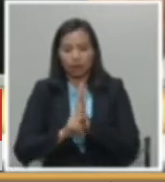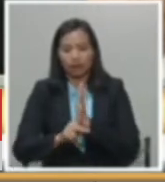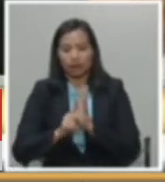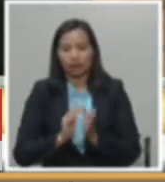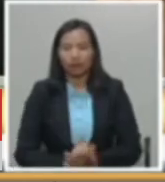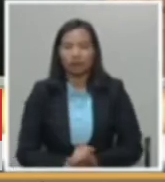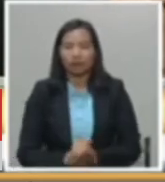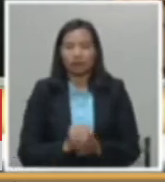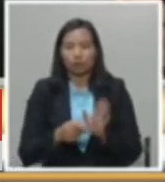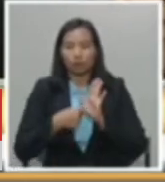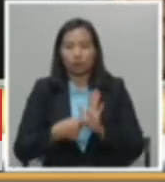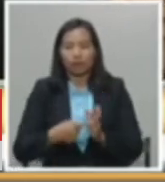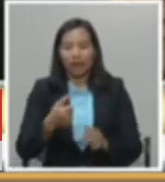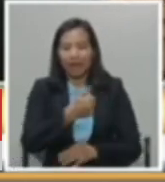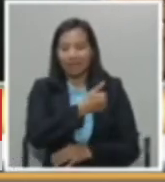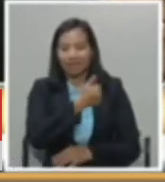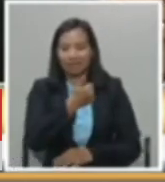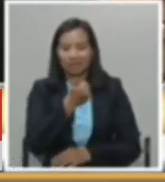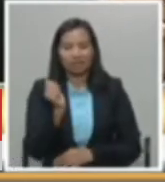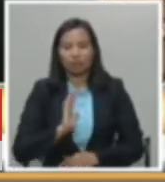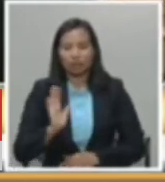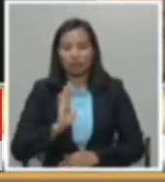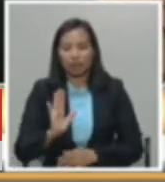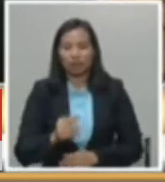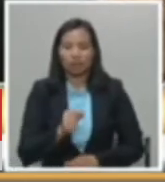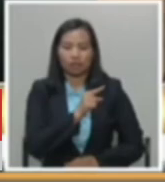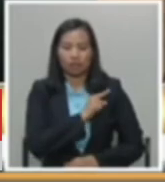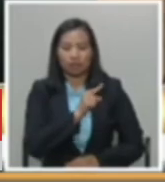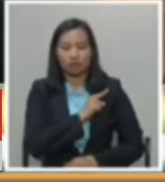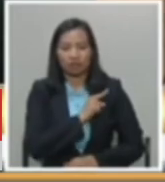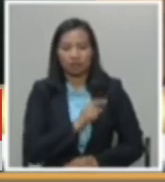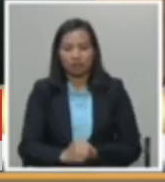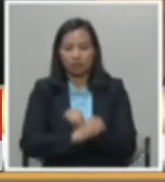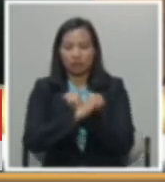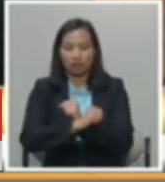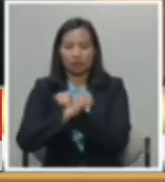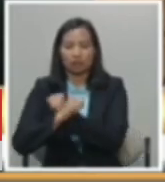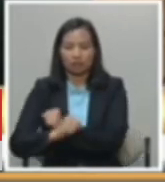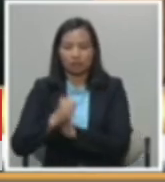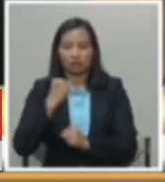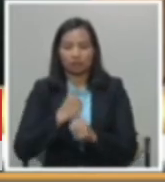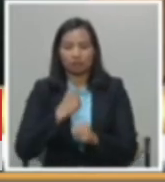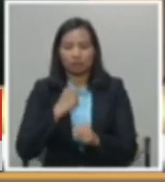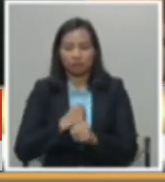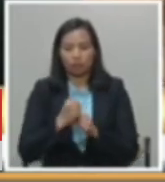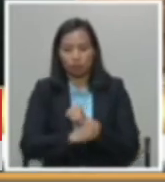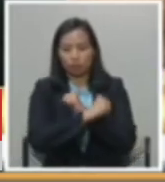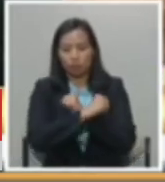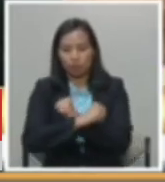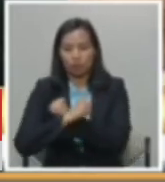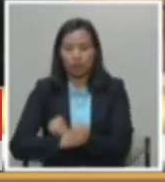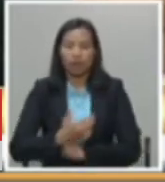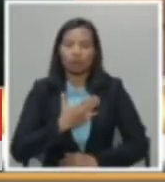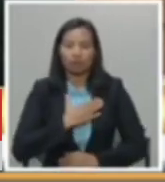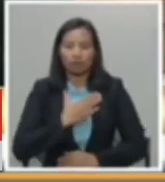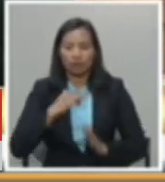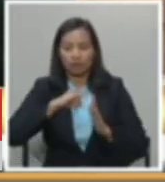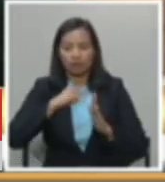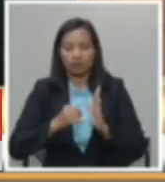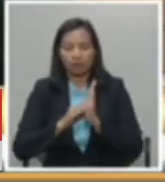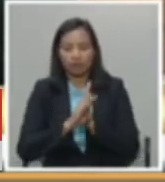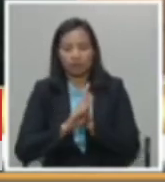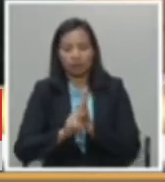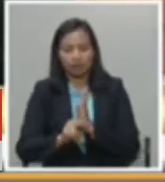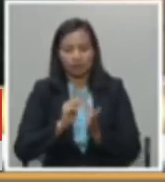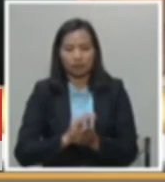จังหวัดอื่นเพราะผมจะทำหน้าที่กวาดบ้านผมให้เรียบร้อยผมคณะการระดับประเทศ